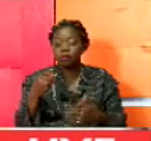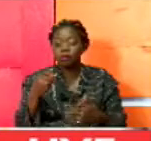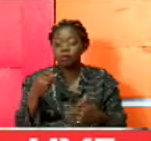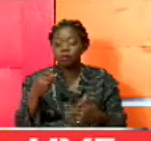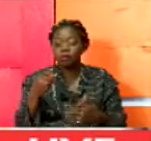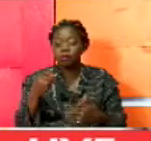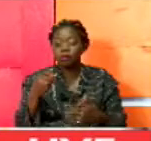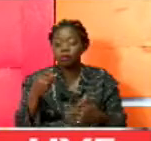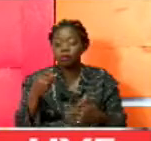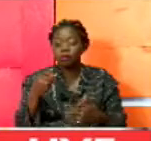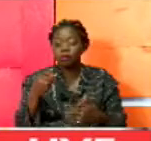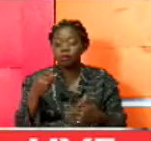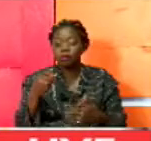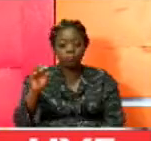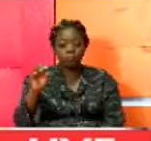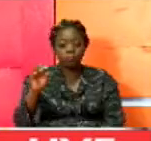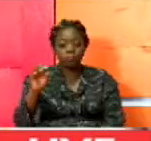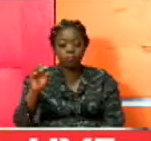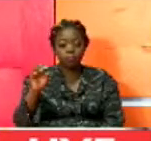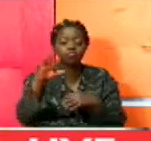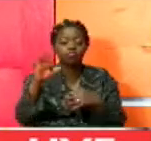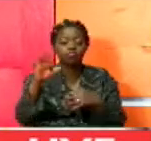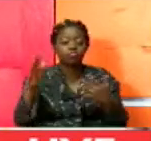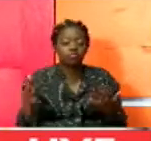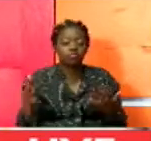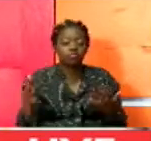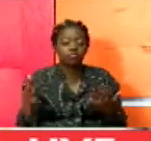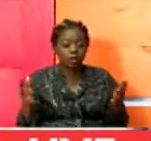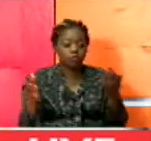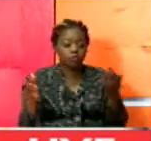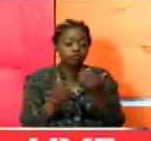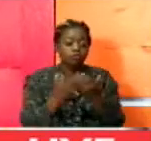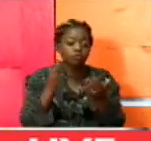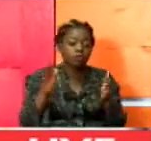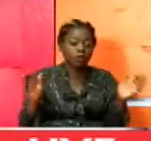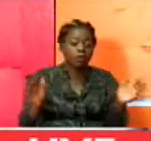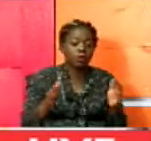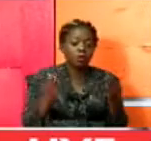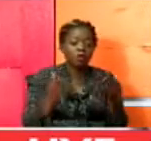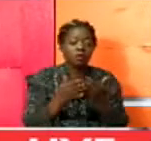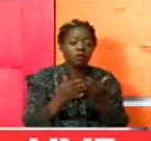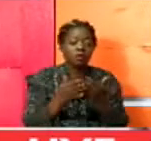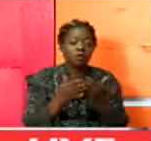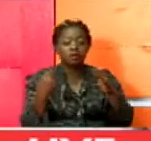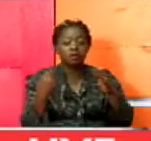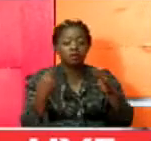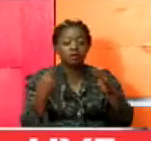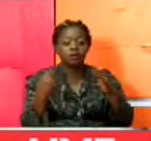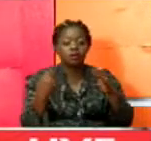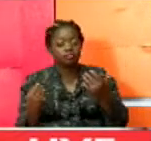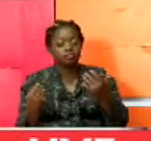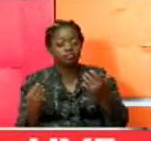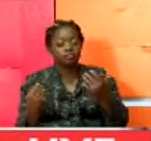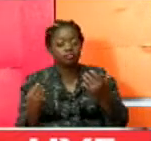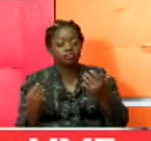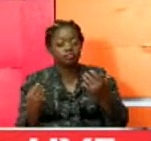Kabaka afubye nnyo okutumbawumba buli mu mbeera kugamba mukulu waffe